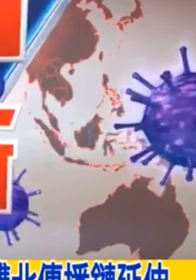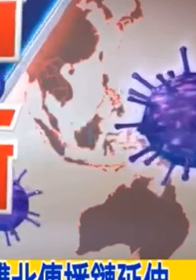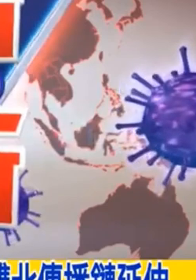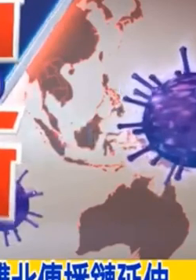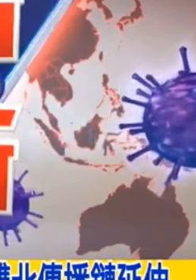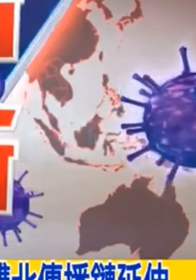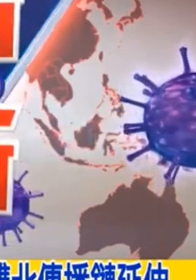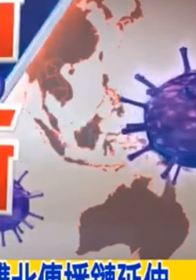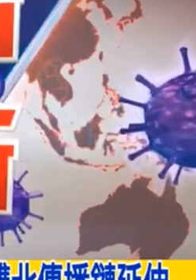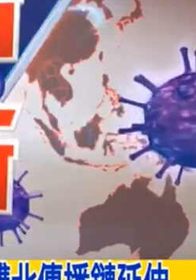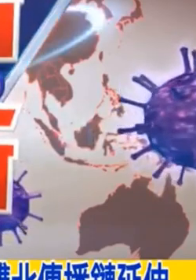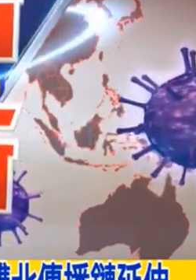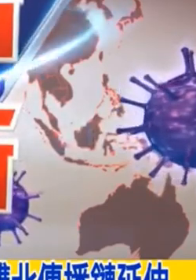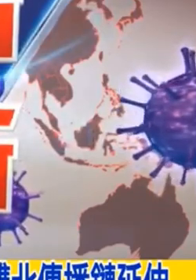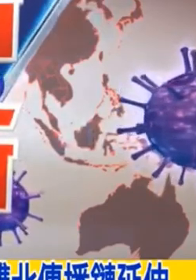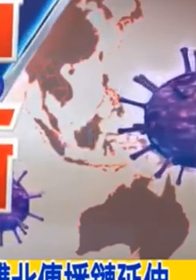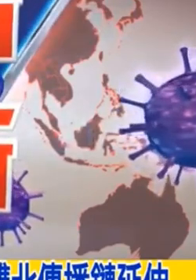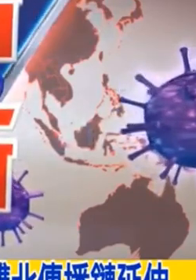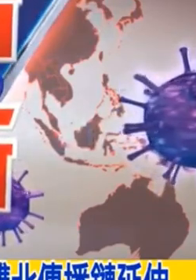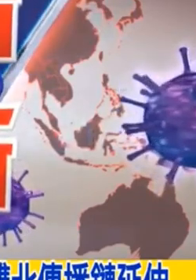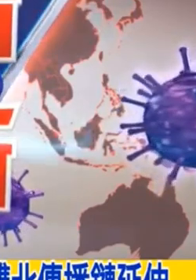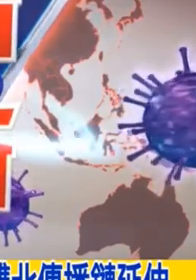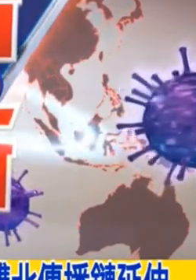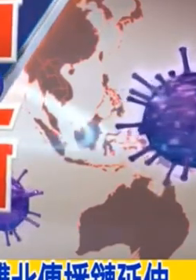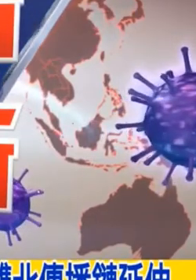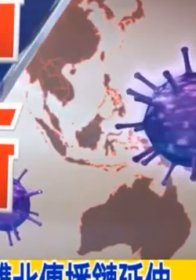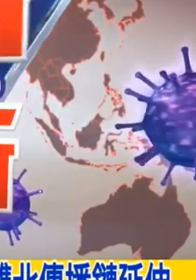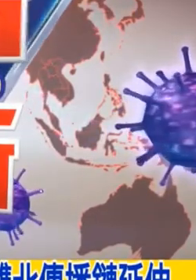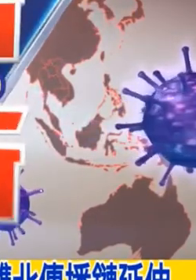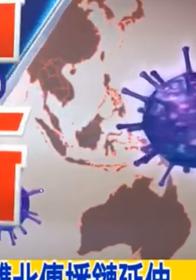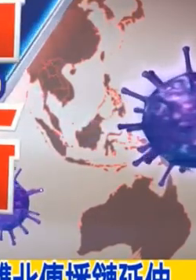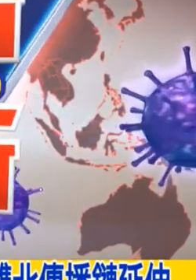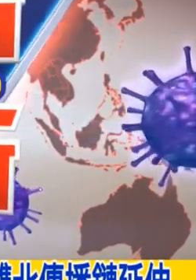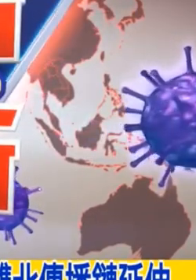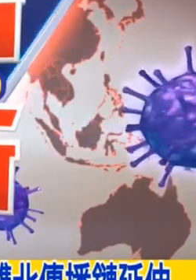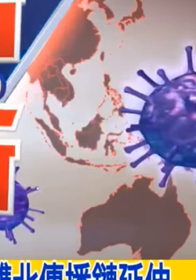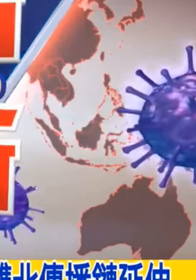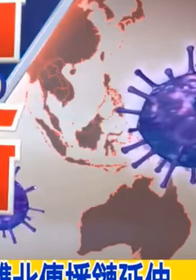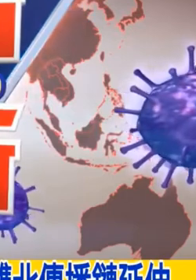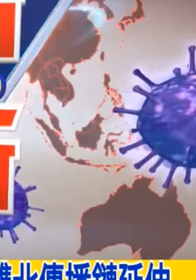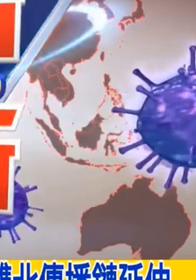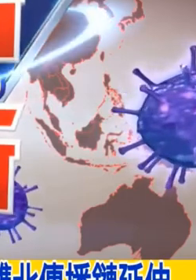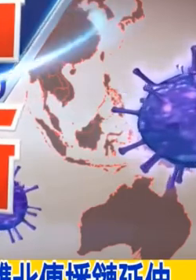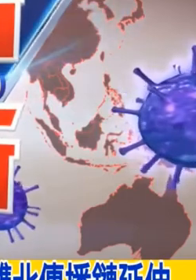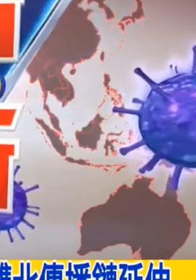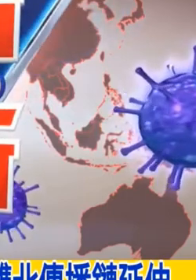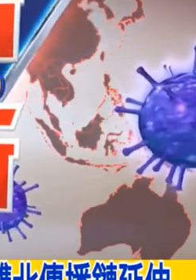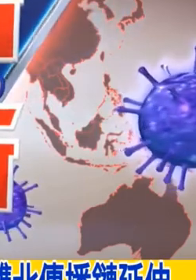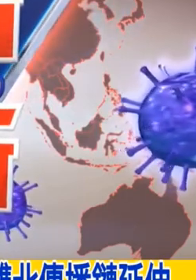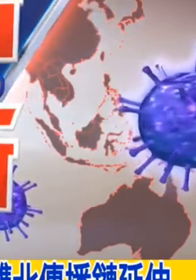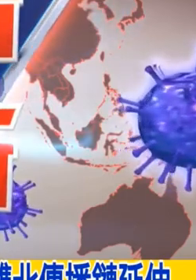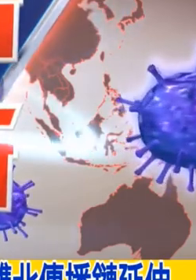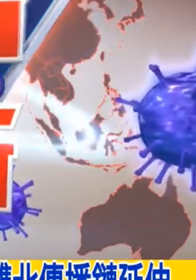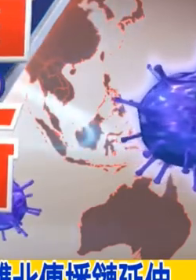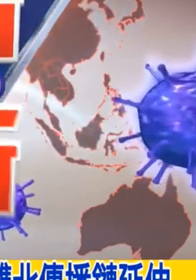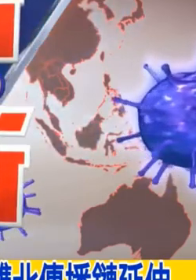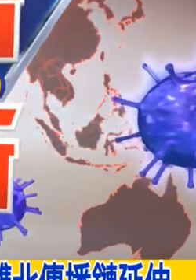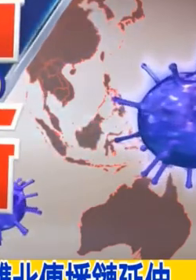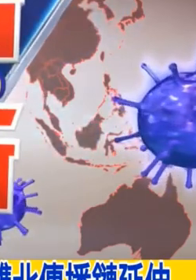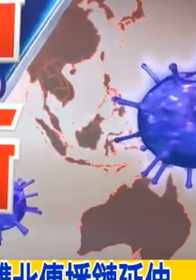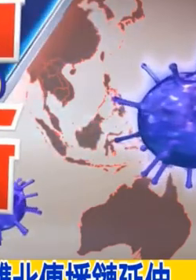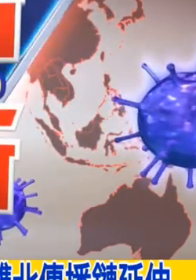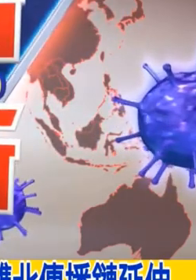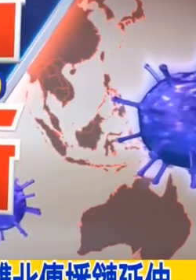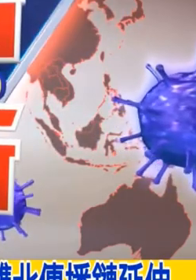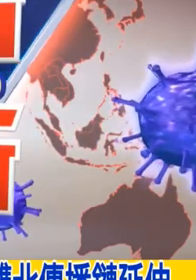饮店员基因的定序和防重案，圆山饭店案跟点点幼儿园是相关，传播链是相同的，并不属于先